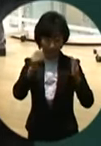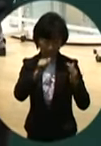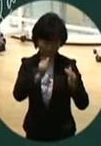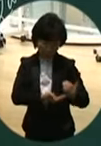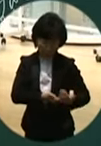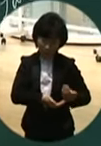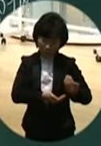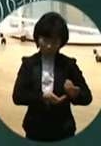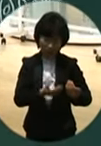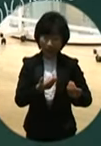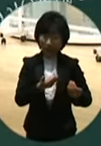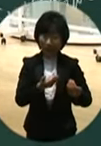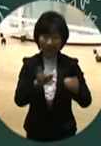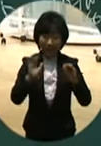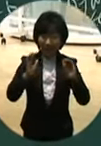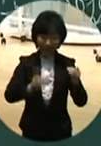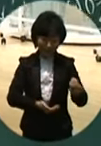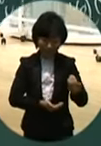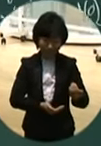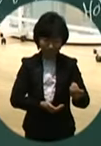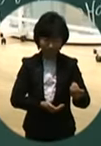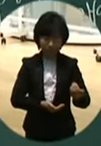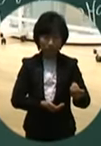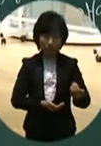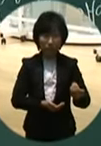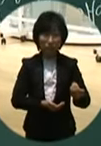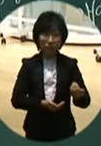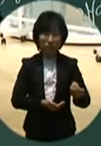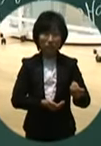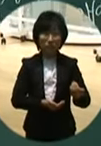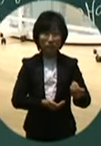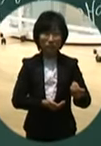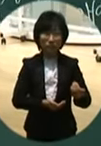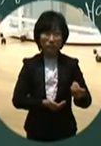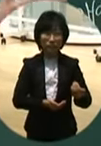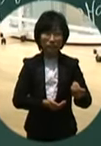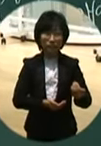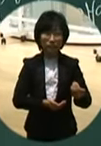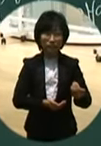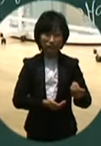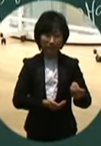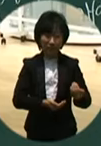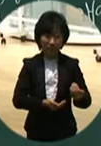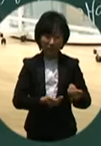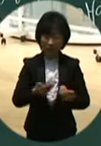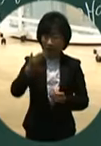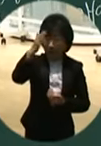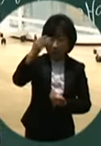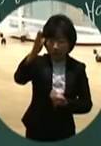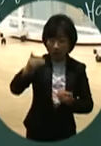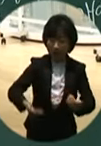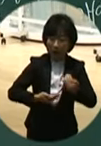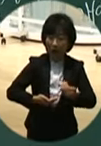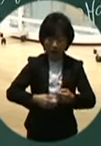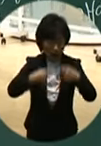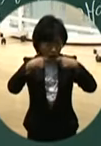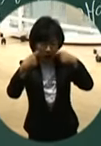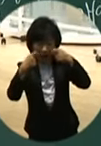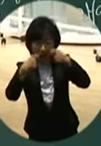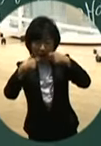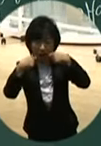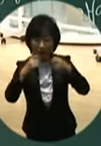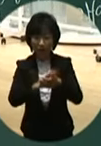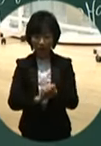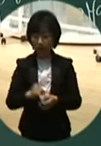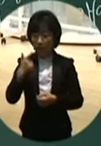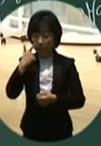처음 이제 왔는데 태어나고 처음 왔는데 다른 사람들 울어도 아버지는 안 울어요. So an infant, and this is an infant that was